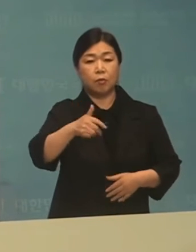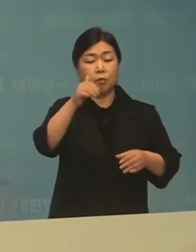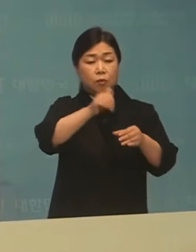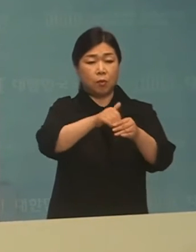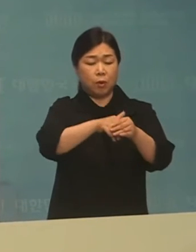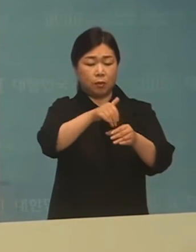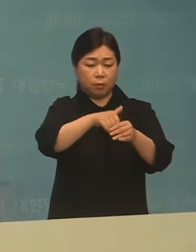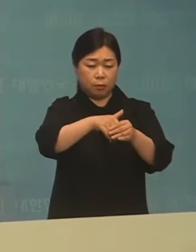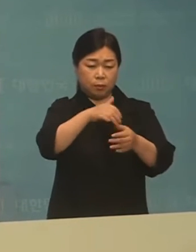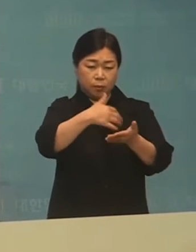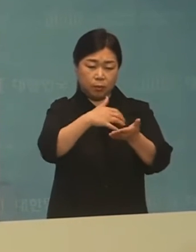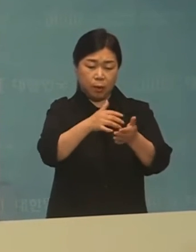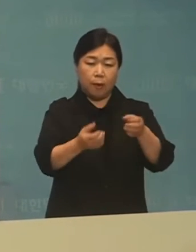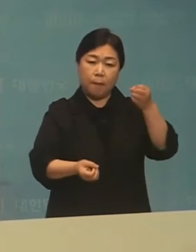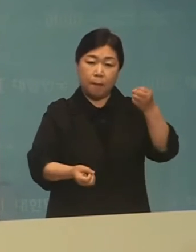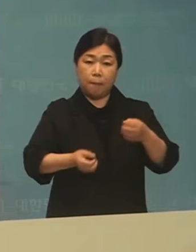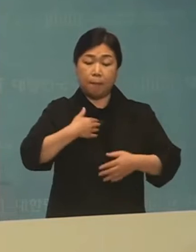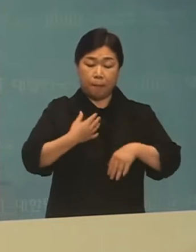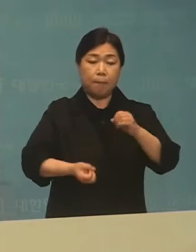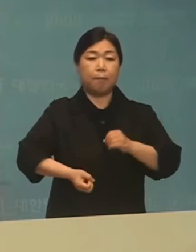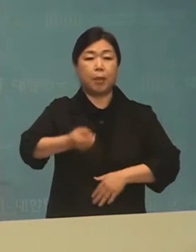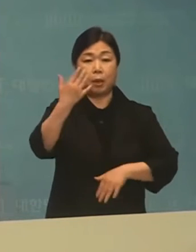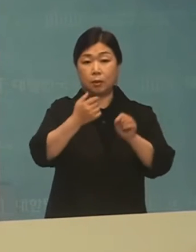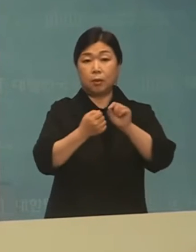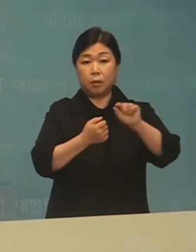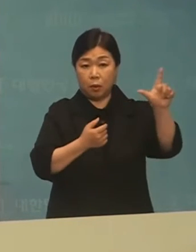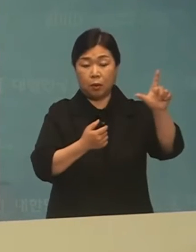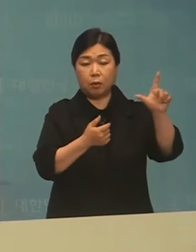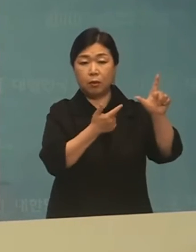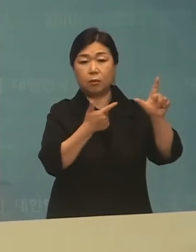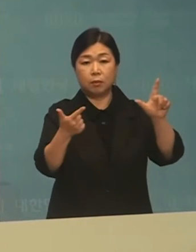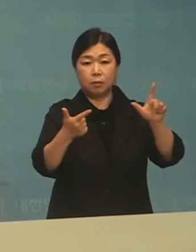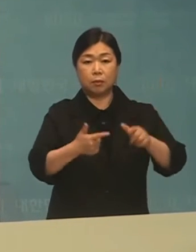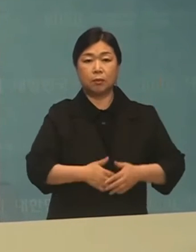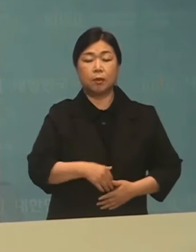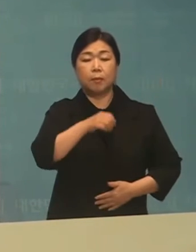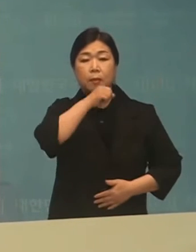표차로 꺾고 당선되었습니다.